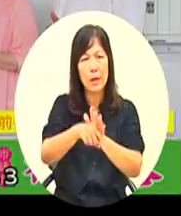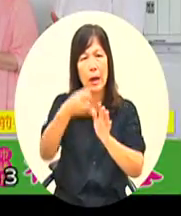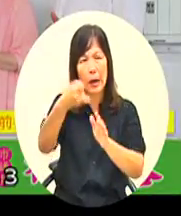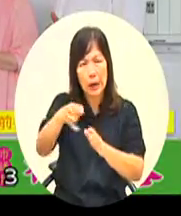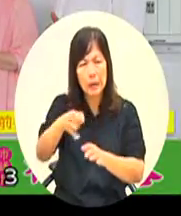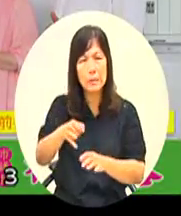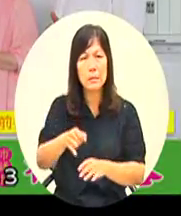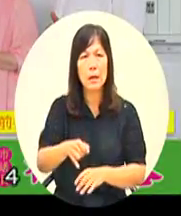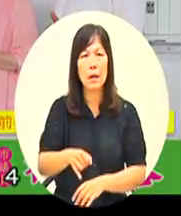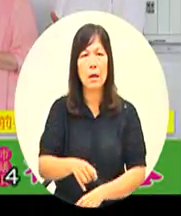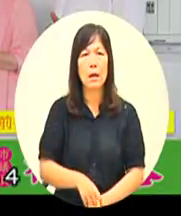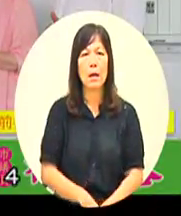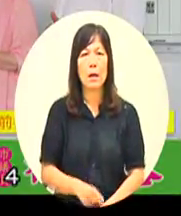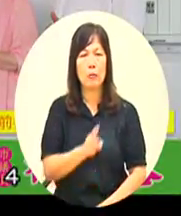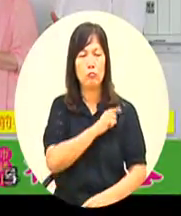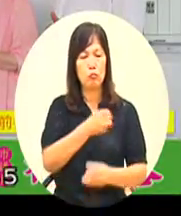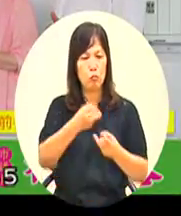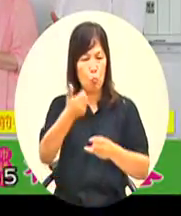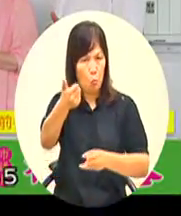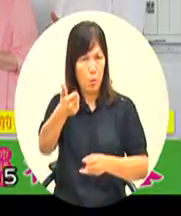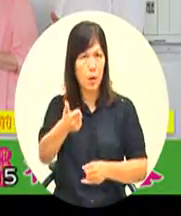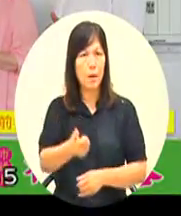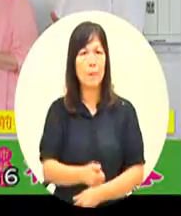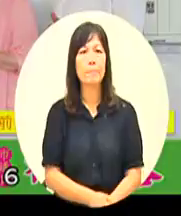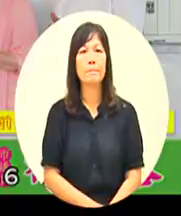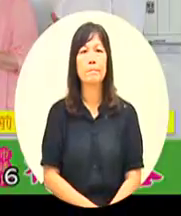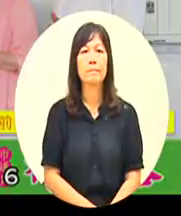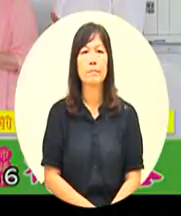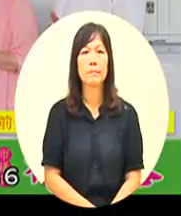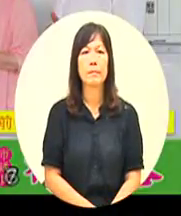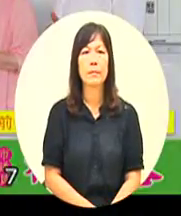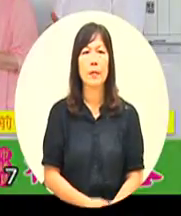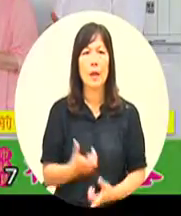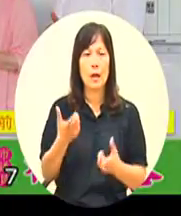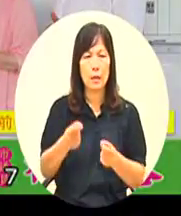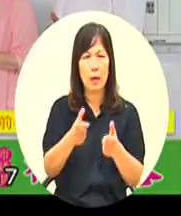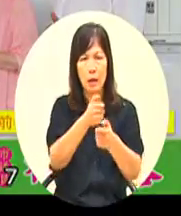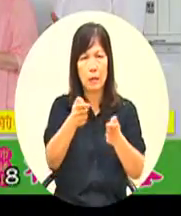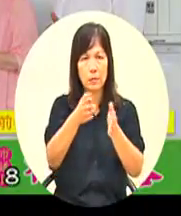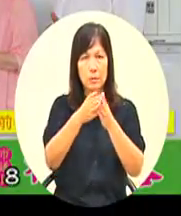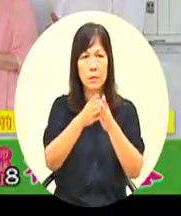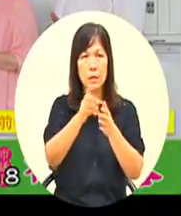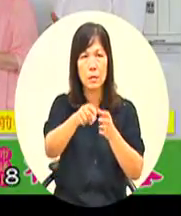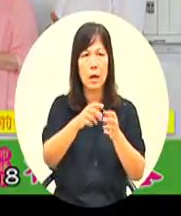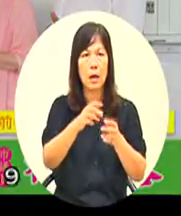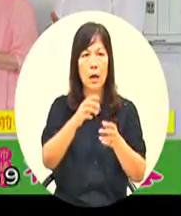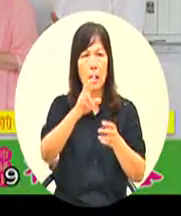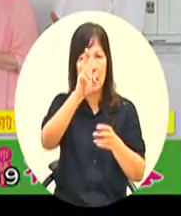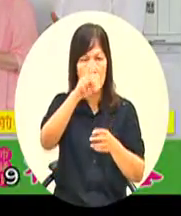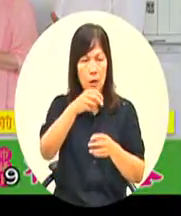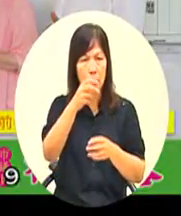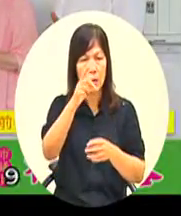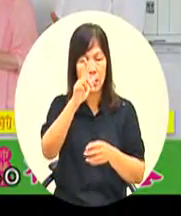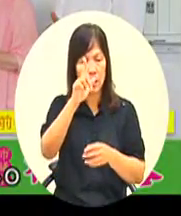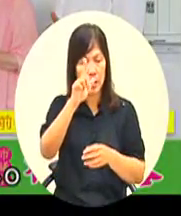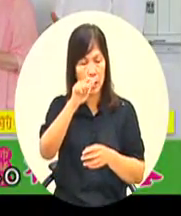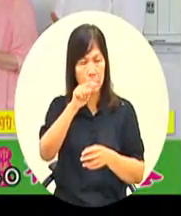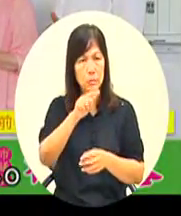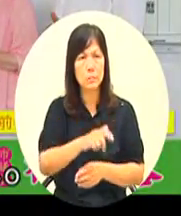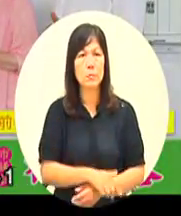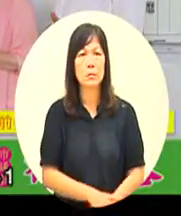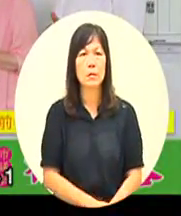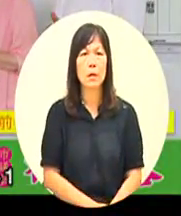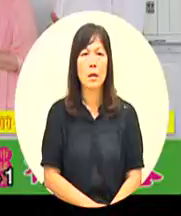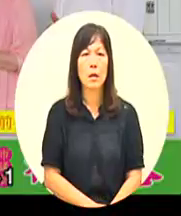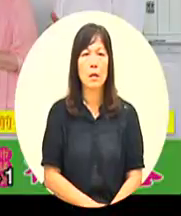能够有这么好的成绩啊，这个也感谢啊，这个是刘教授哈啊，这